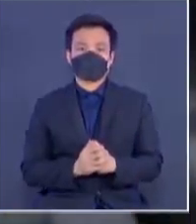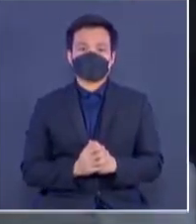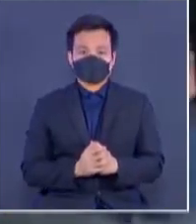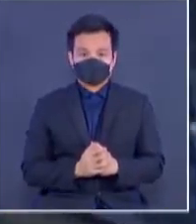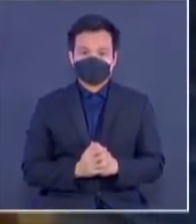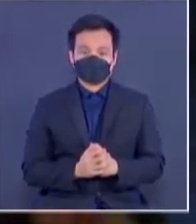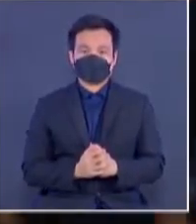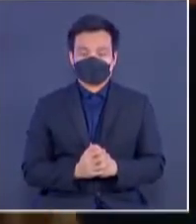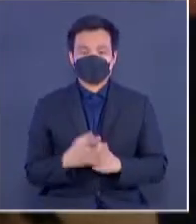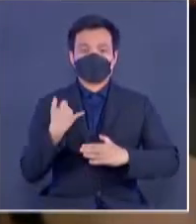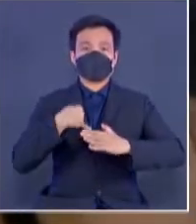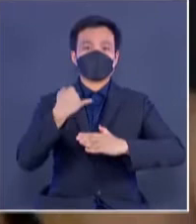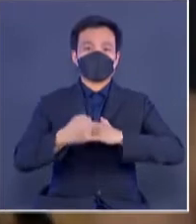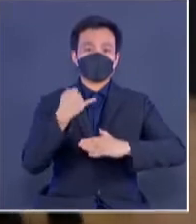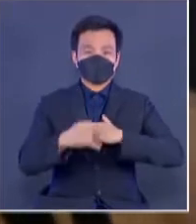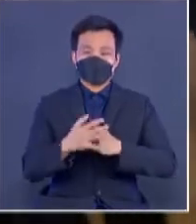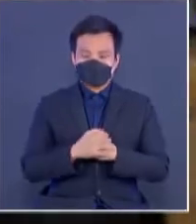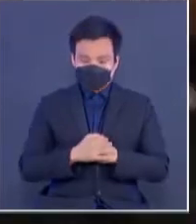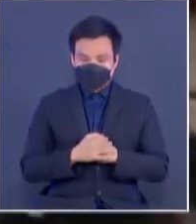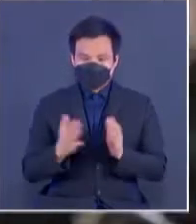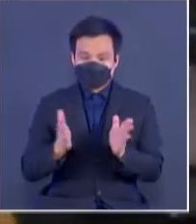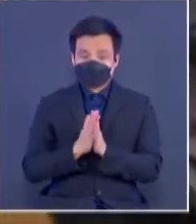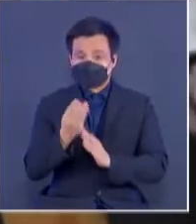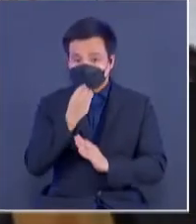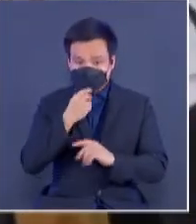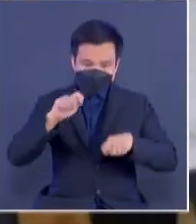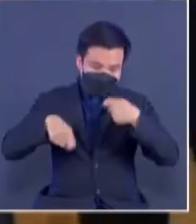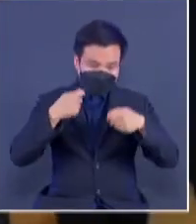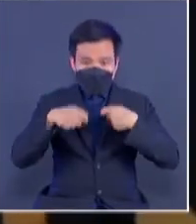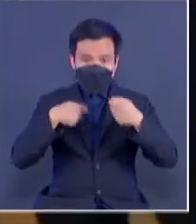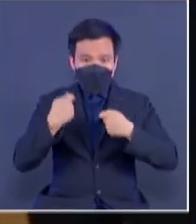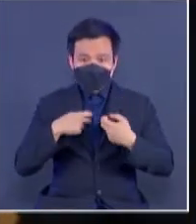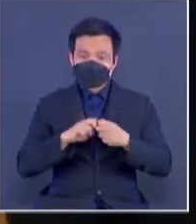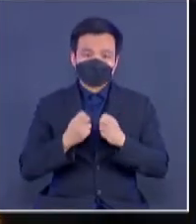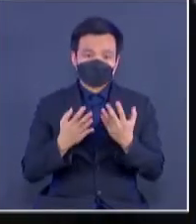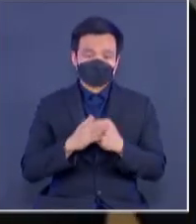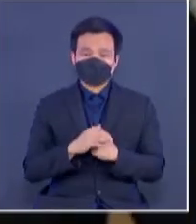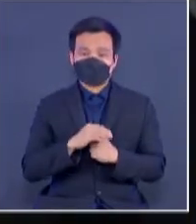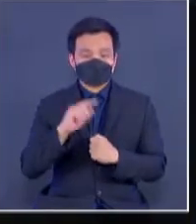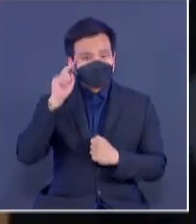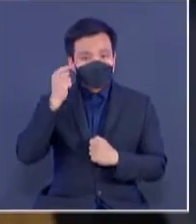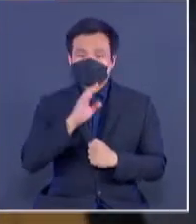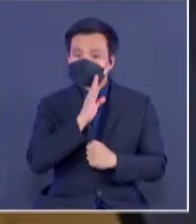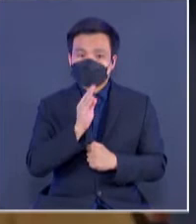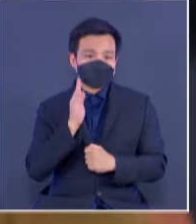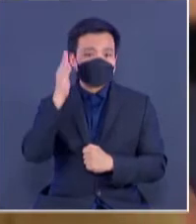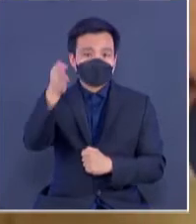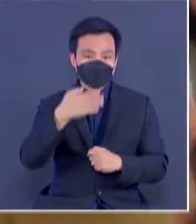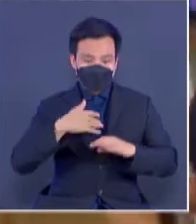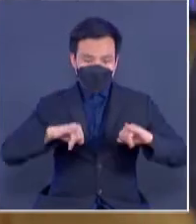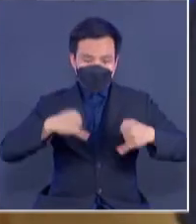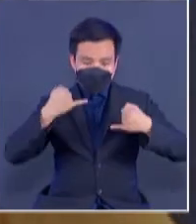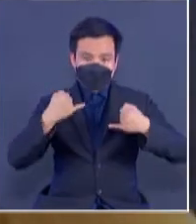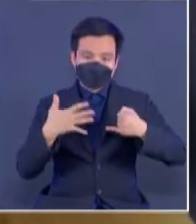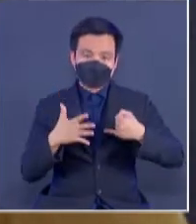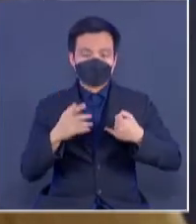ไม่มีปัญหาอะไรนะครับจบแล้วนะครับ ส่วนตัวกินข้าวด้วยกันเป็นประจำด้วยนะ แต่ทีนี้ไม่รู้ว่าถ้าหลังจากนี้มีอีกนะประเด็นลอยล้าวนี่จะกลายเป็นมหาก